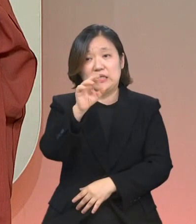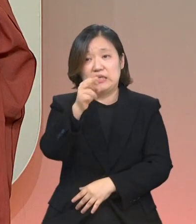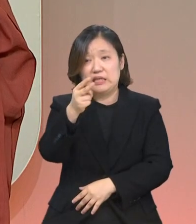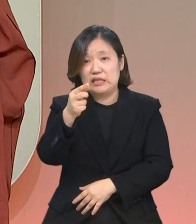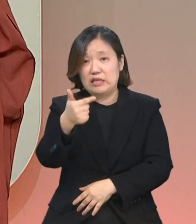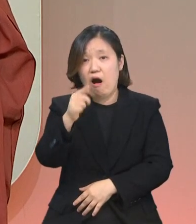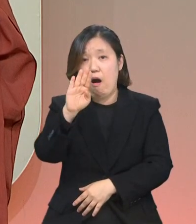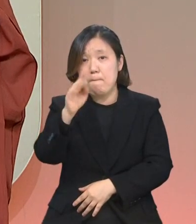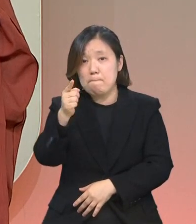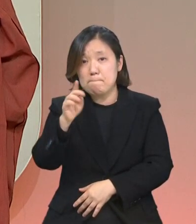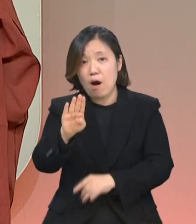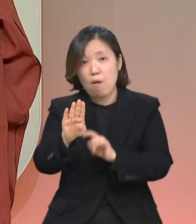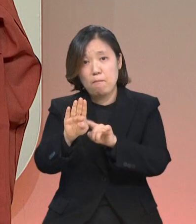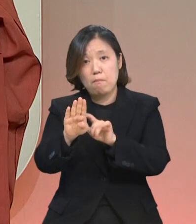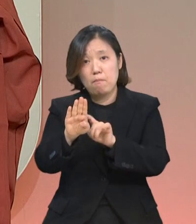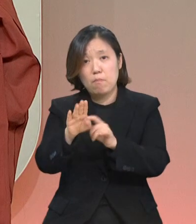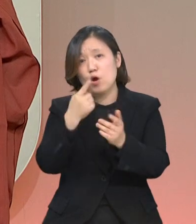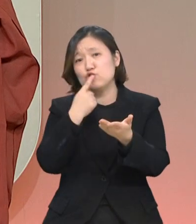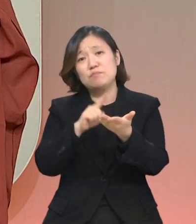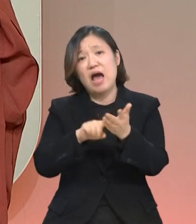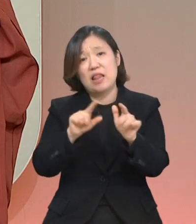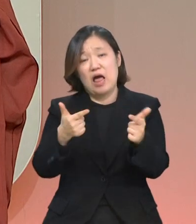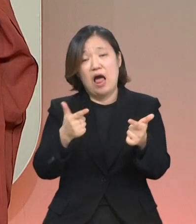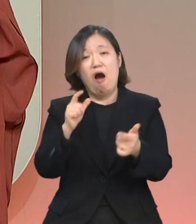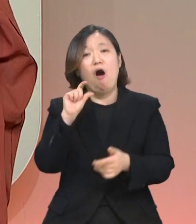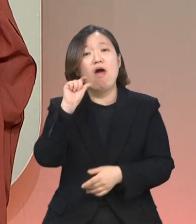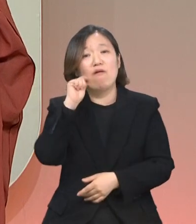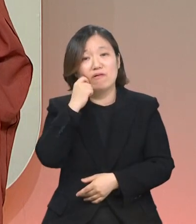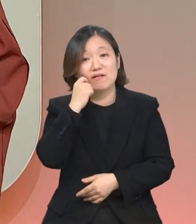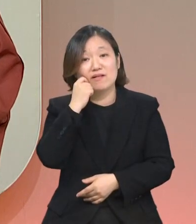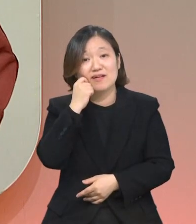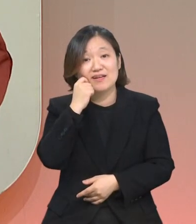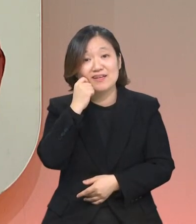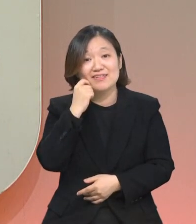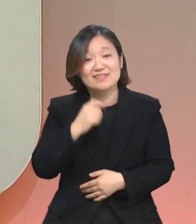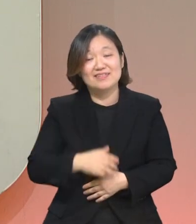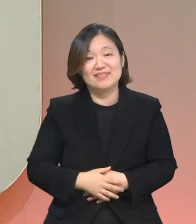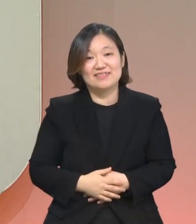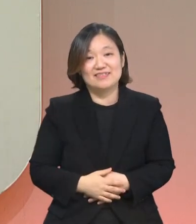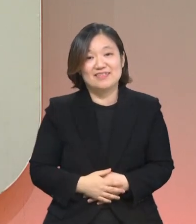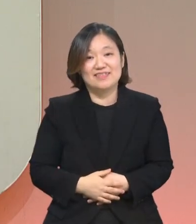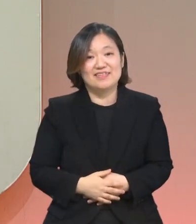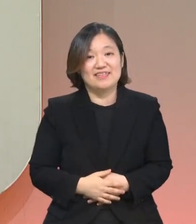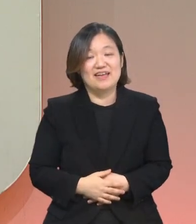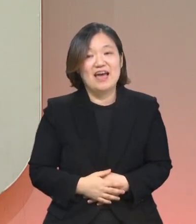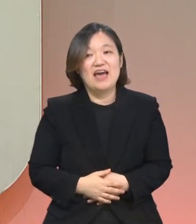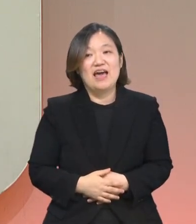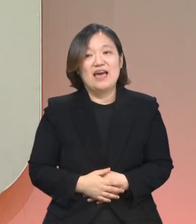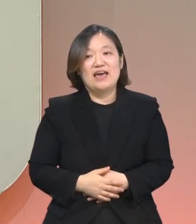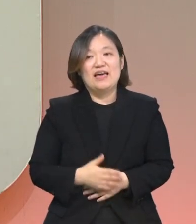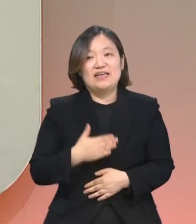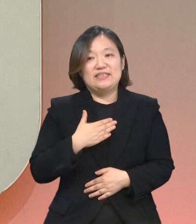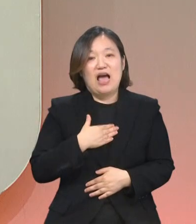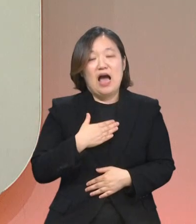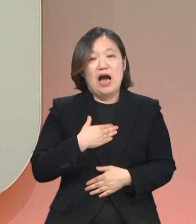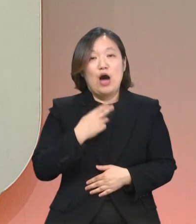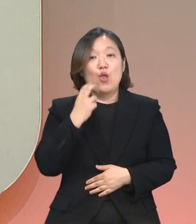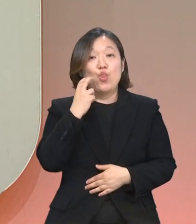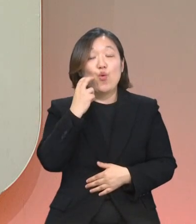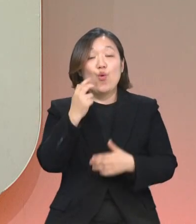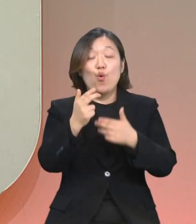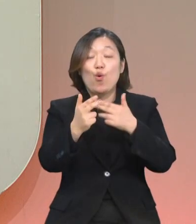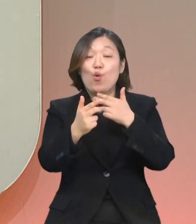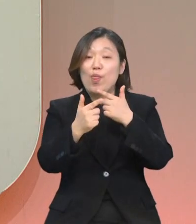쉬운게 아니구나 참 어렵구나라는 생각이 많이 듭니다 이 소나무 지금